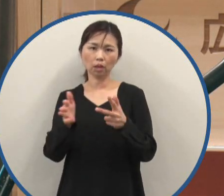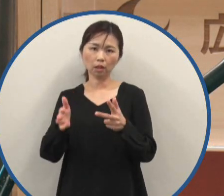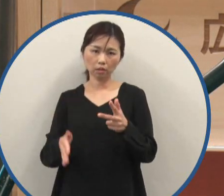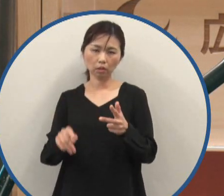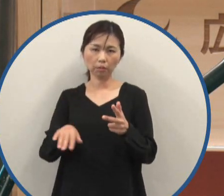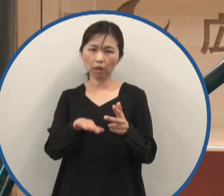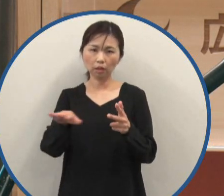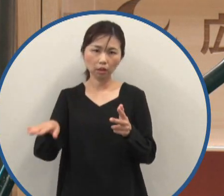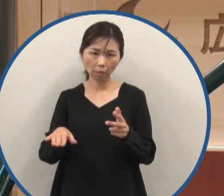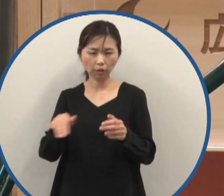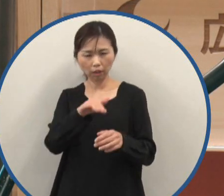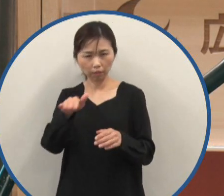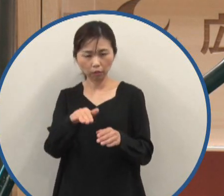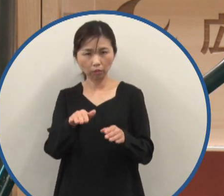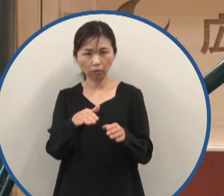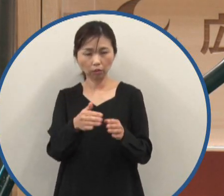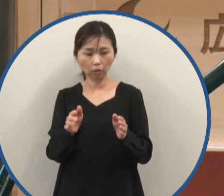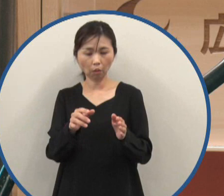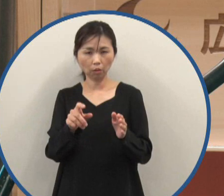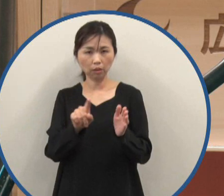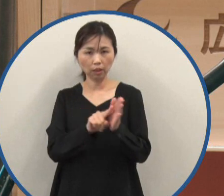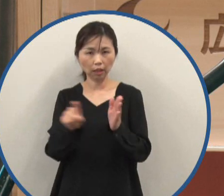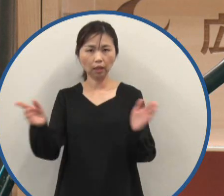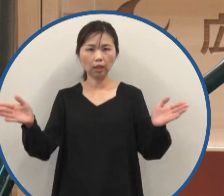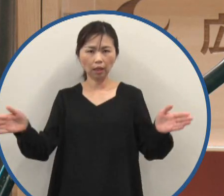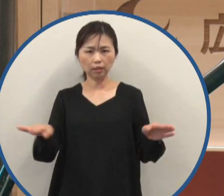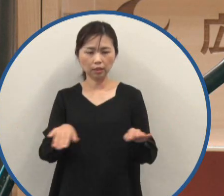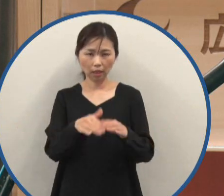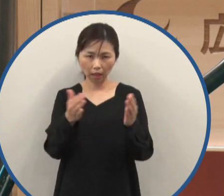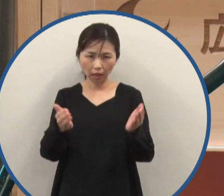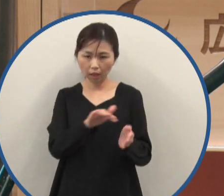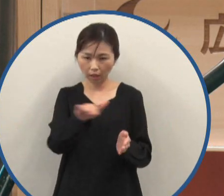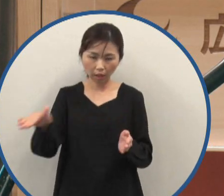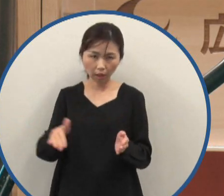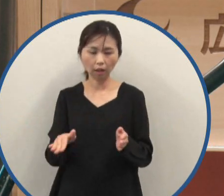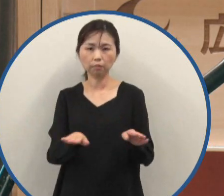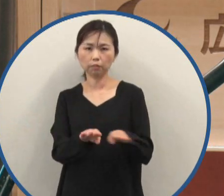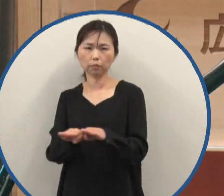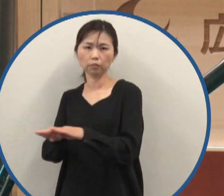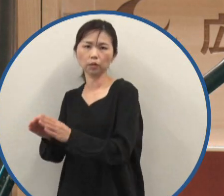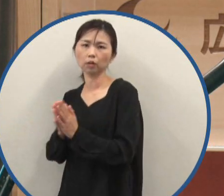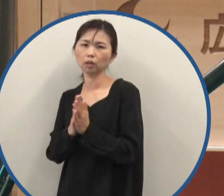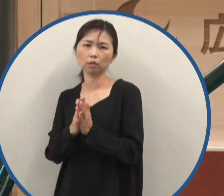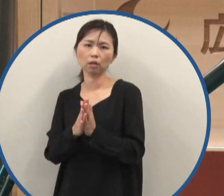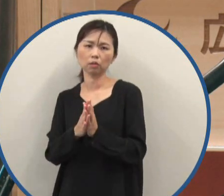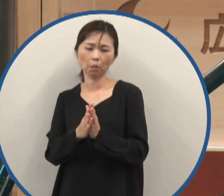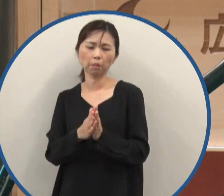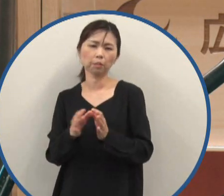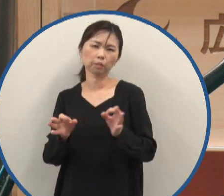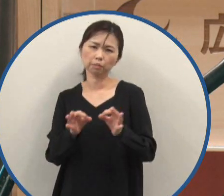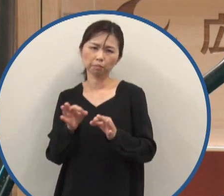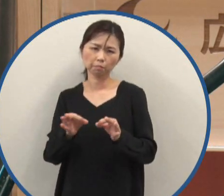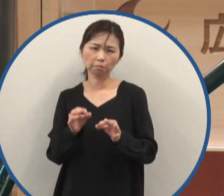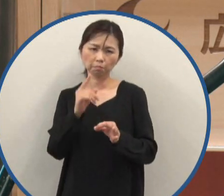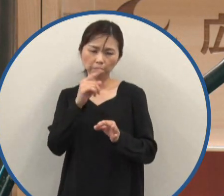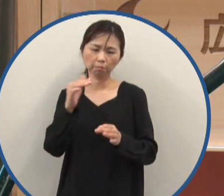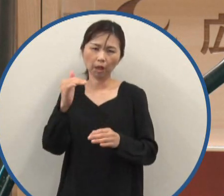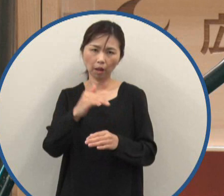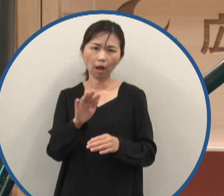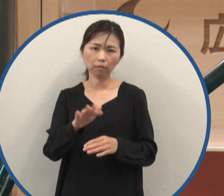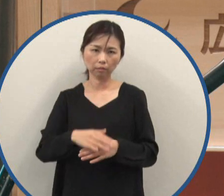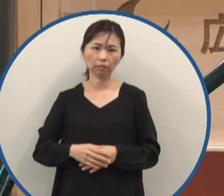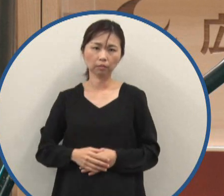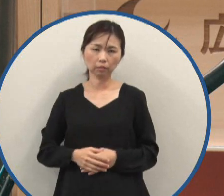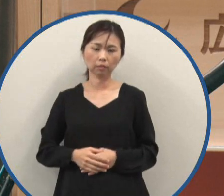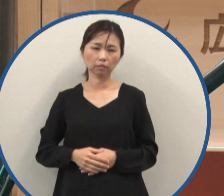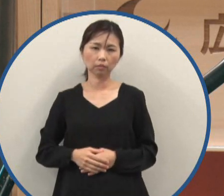にとってもですね、非常に大きな影響があるということで、その、まあ、今度新しく取り入れたこの入店制限の状況を